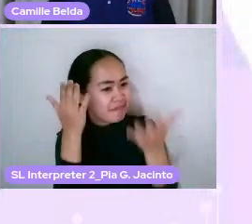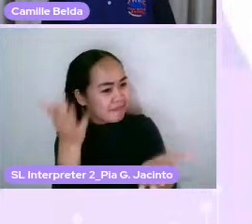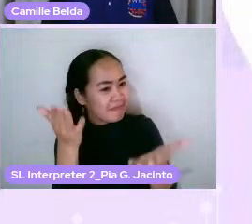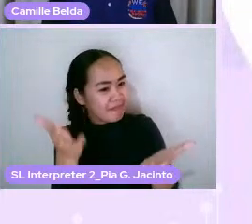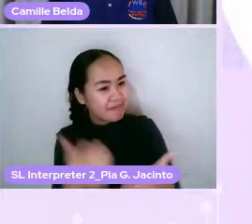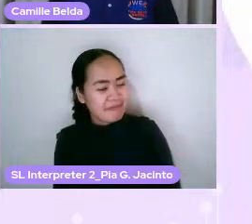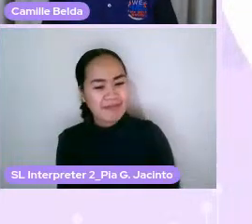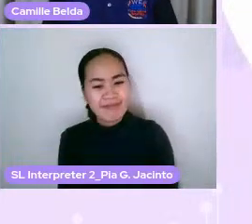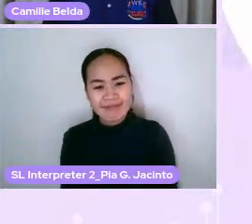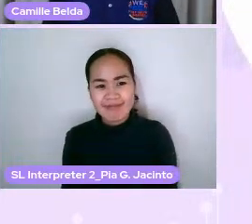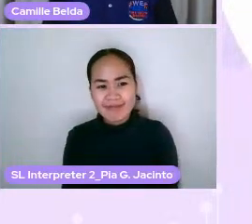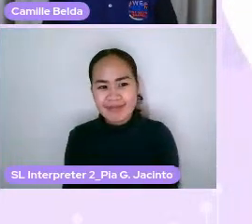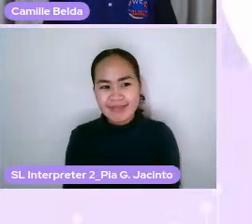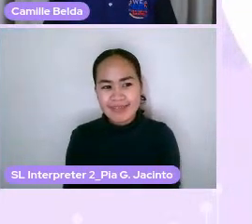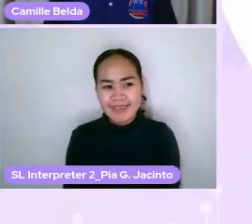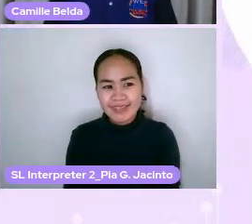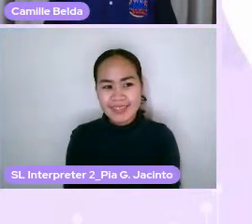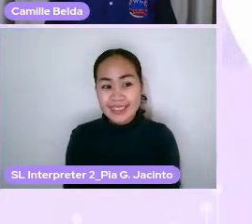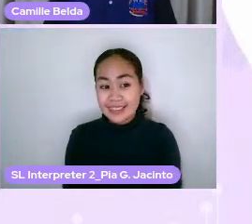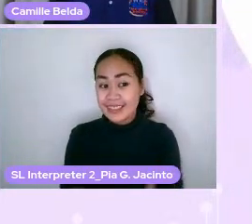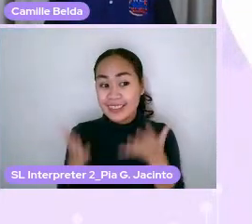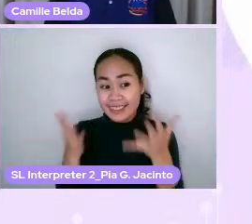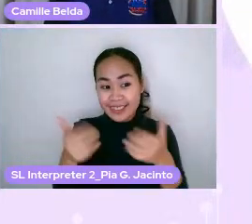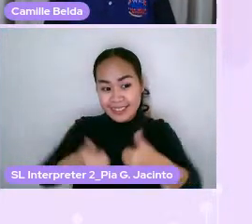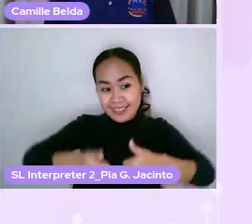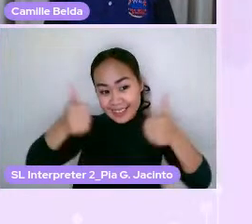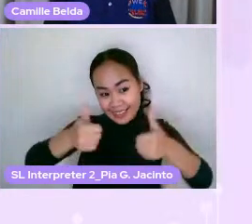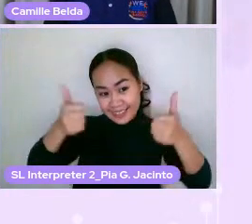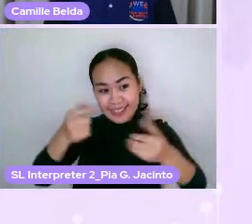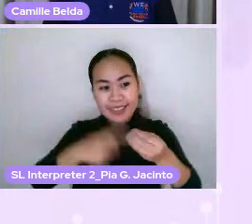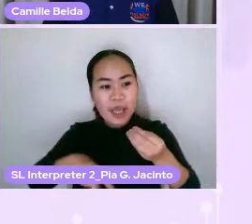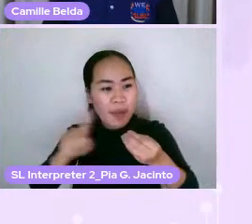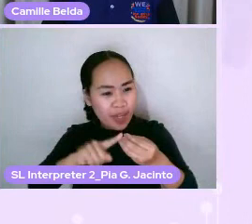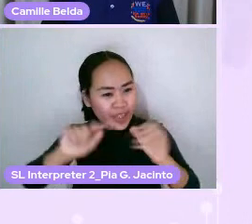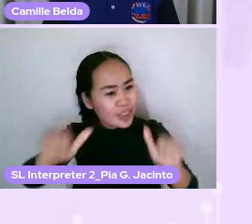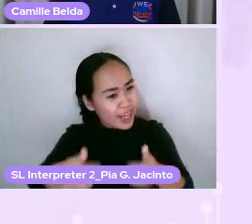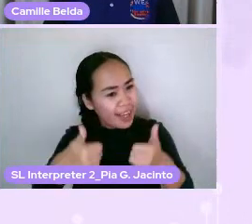Narito po ang mga nanalo sa ating Crack the Code Challenge.